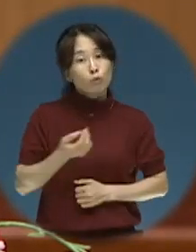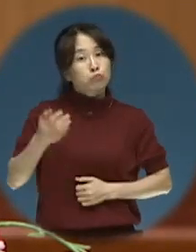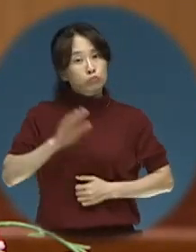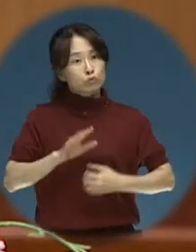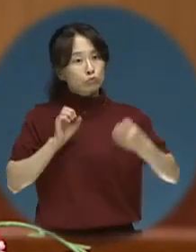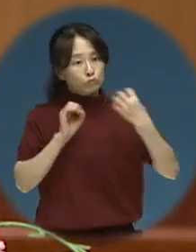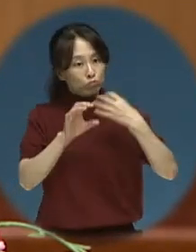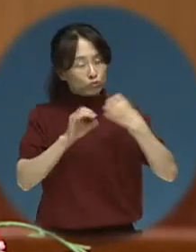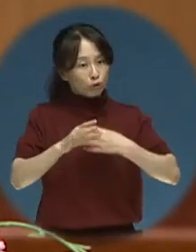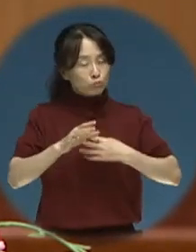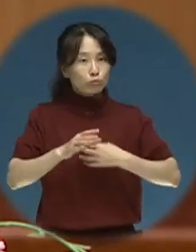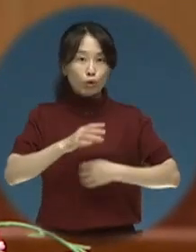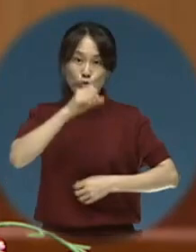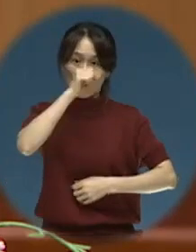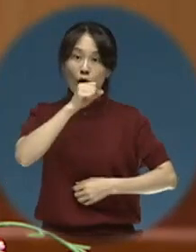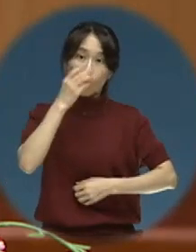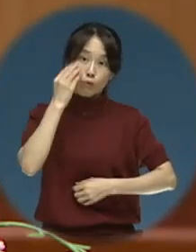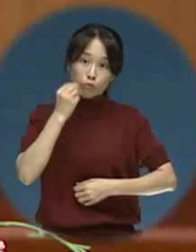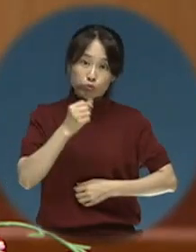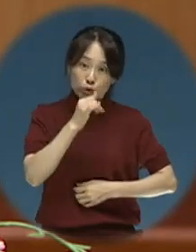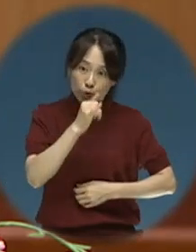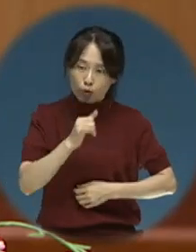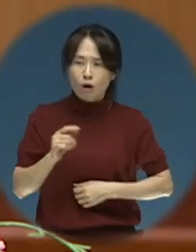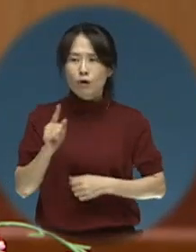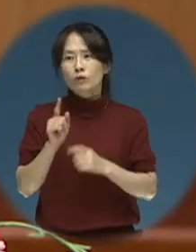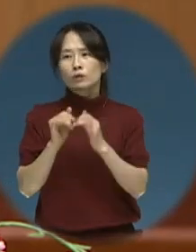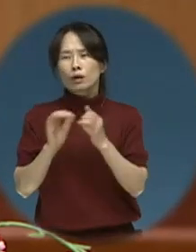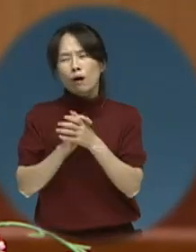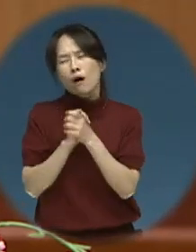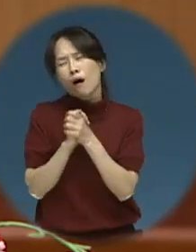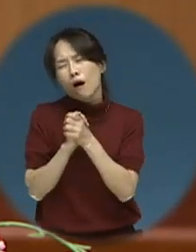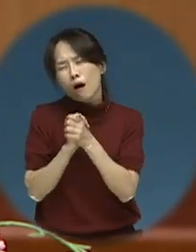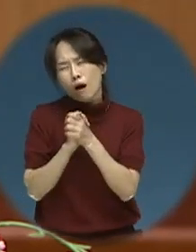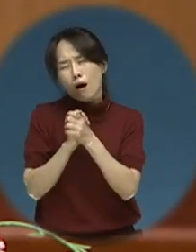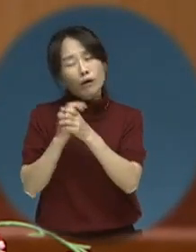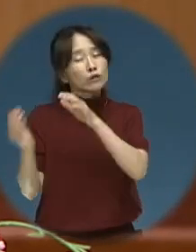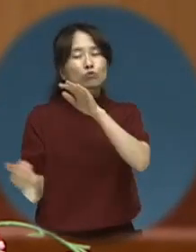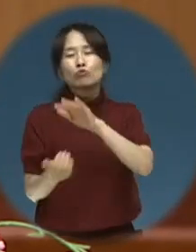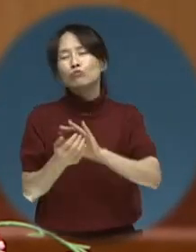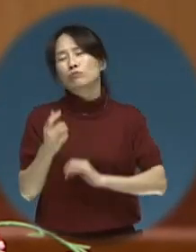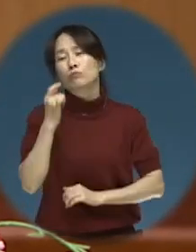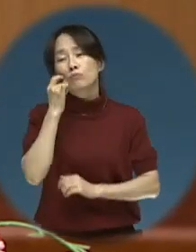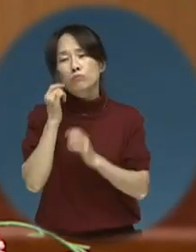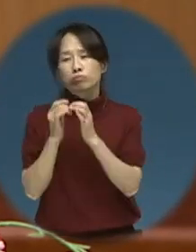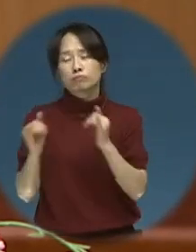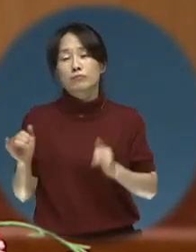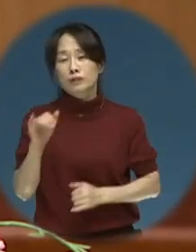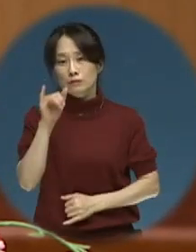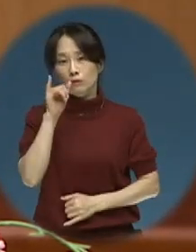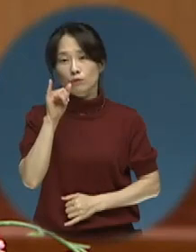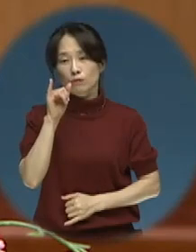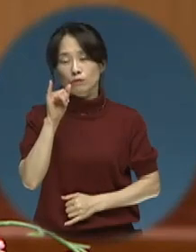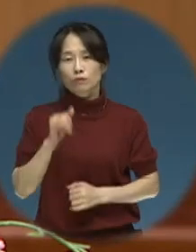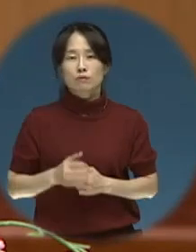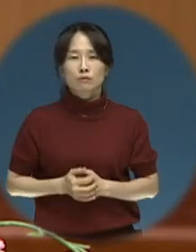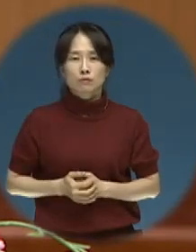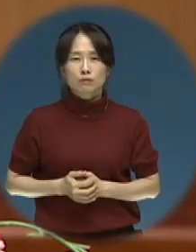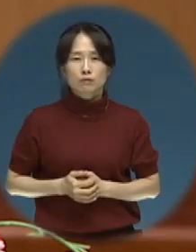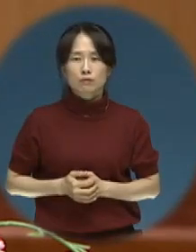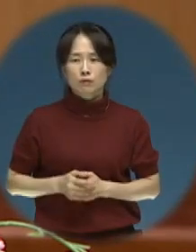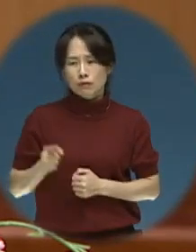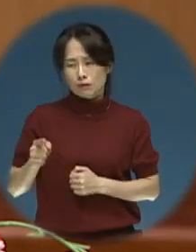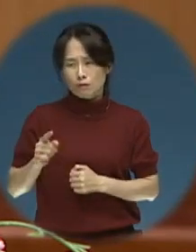척척 되는 사람이 있고 아무리 빌어도 안 되는 사람도 있고 그러면 그 안 되는 사람이 아마